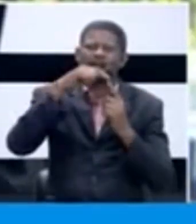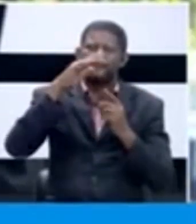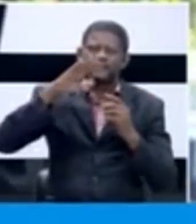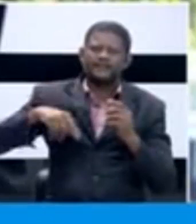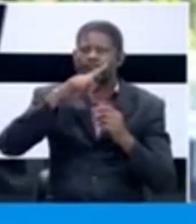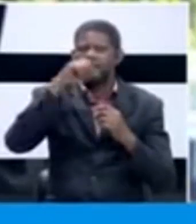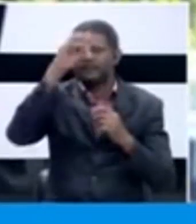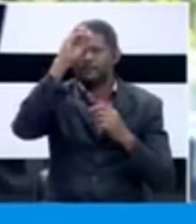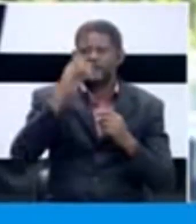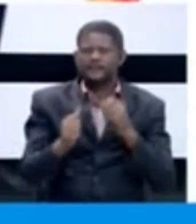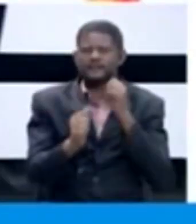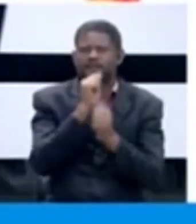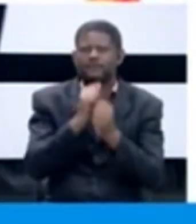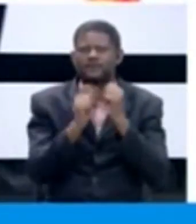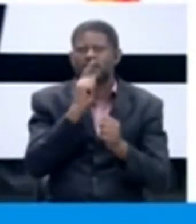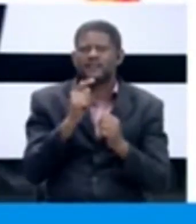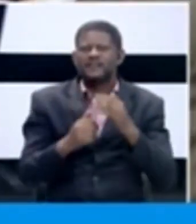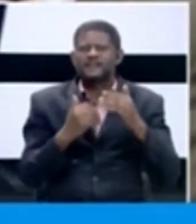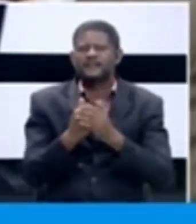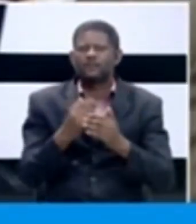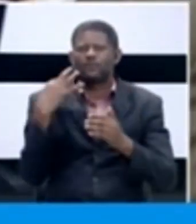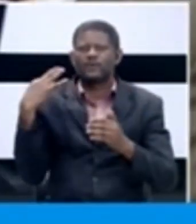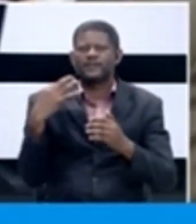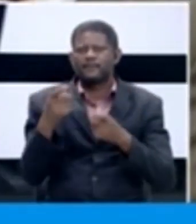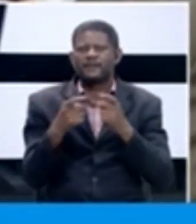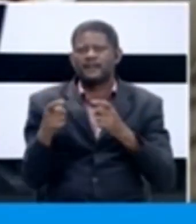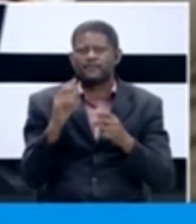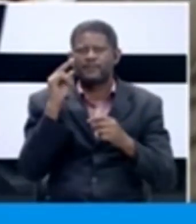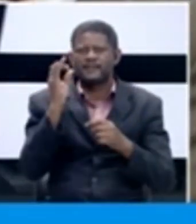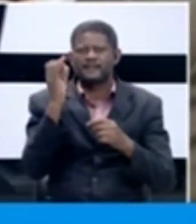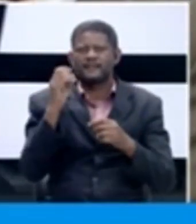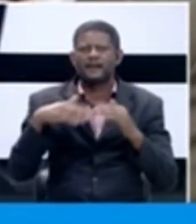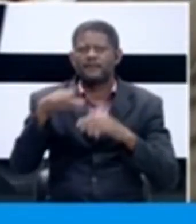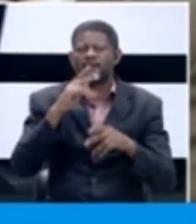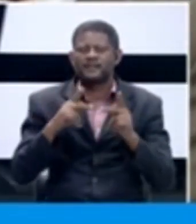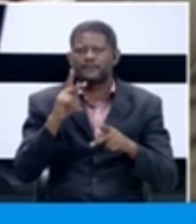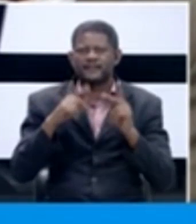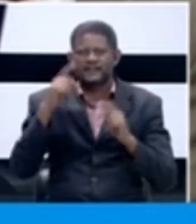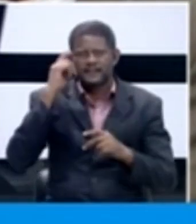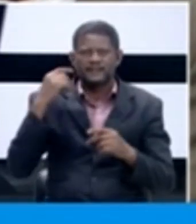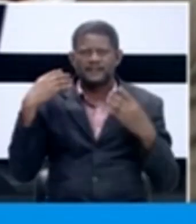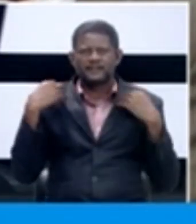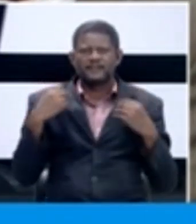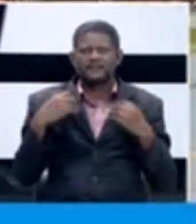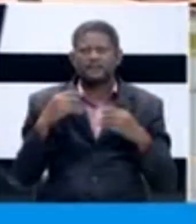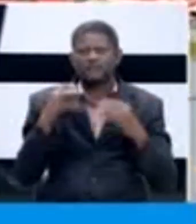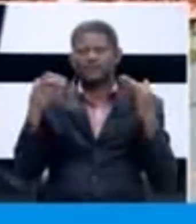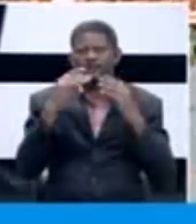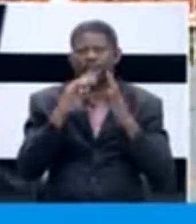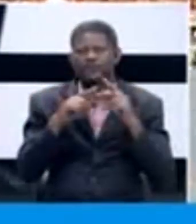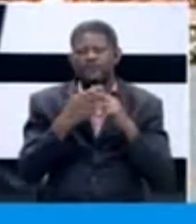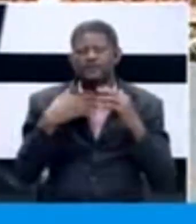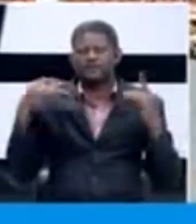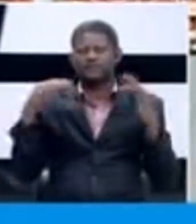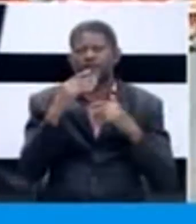ምእቲ ክንድምሶም ኢና። ፅግዕተኛን ውልቀ መላኽን ጉጅለ ብልፅግና ኣብ ልዕሊ ሃለዋትን ድሕንነትን ህዝቢ ትግራይ ወሊዕዎ ዘሎ ኩናት ህዝቢ ትግራይ